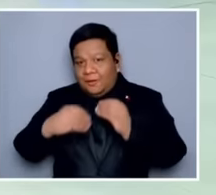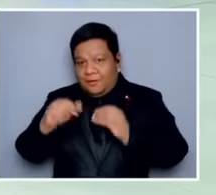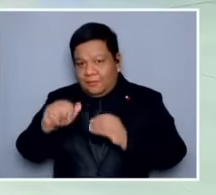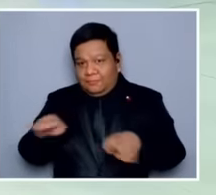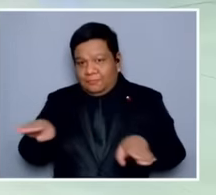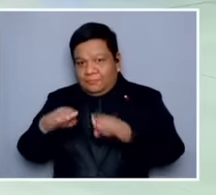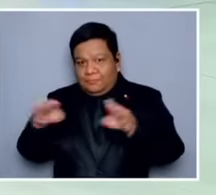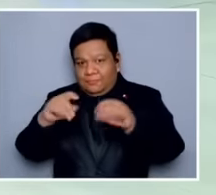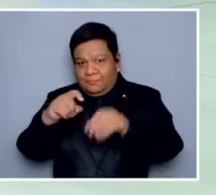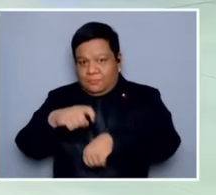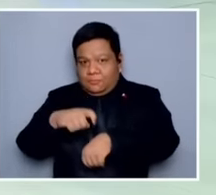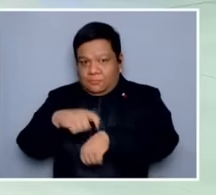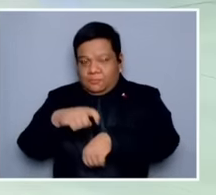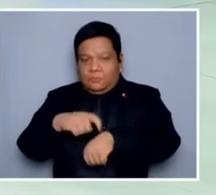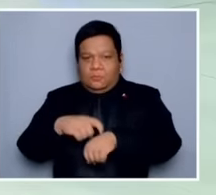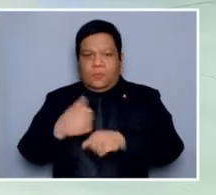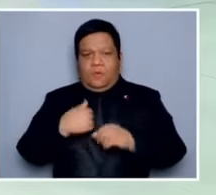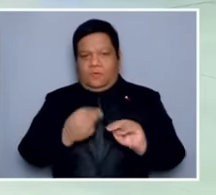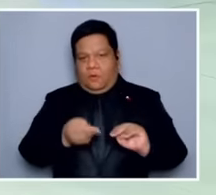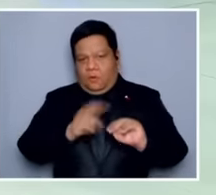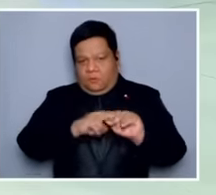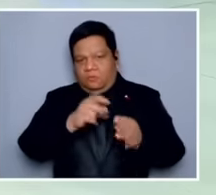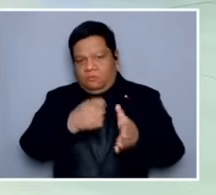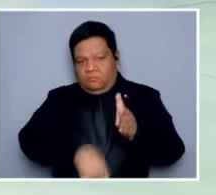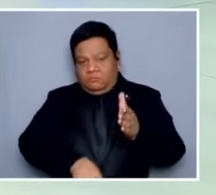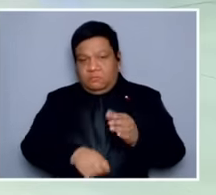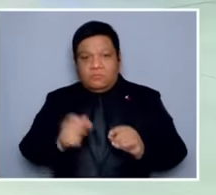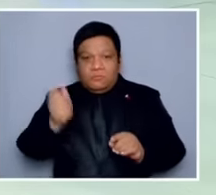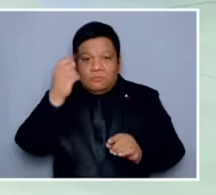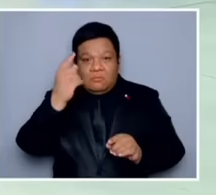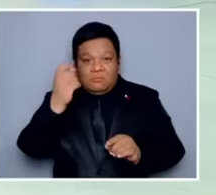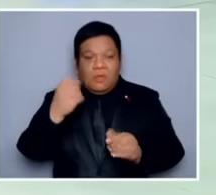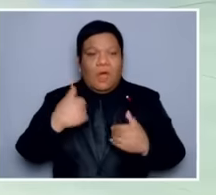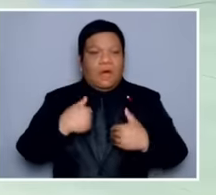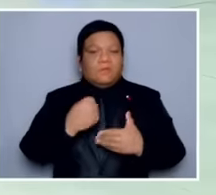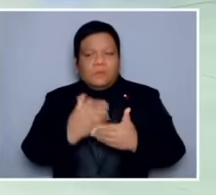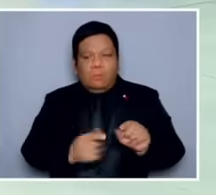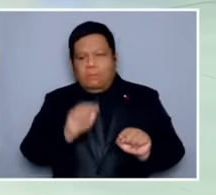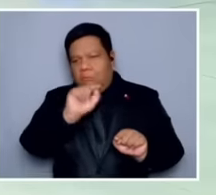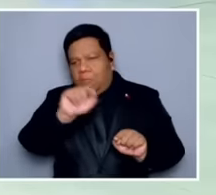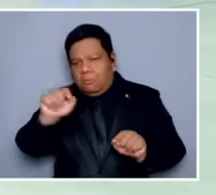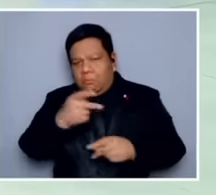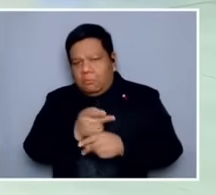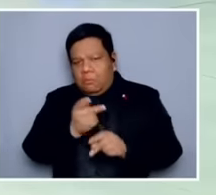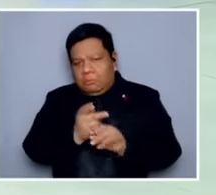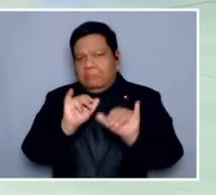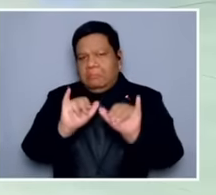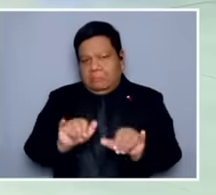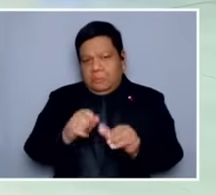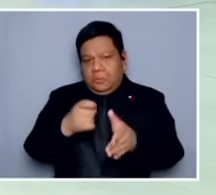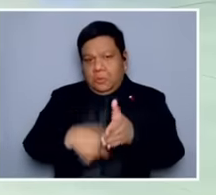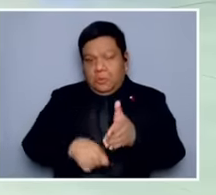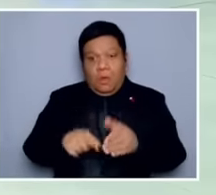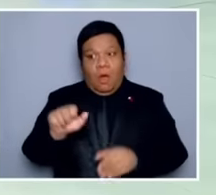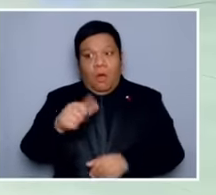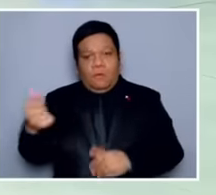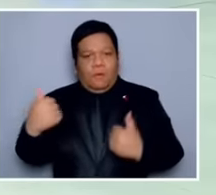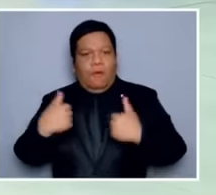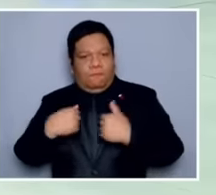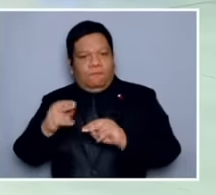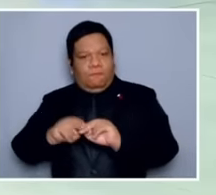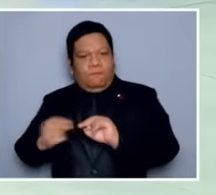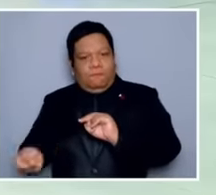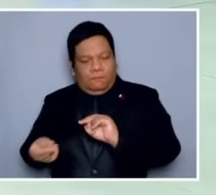nito, mas marami pa rin produkto ang napako ang presyo, habang ang iba may rollback pa.